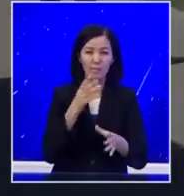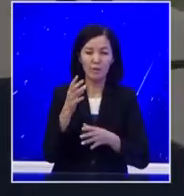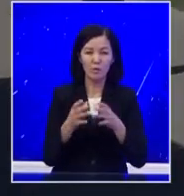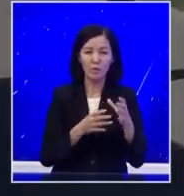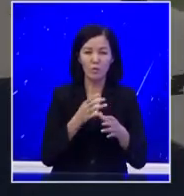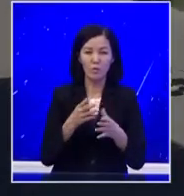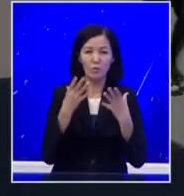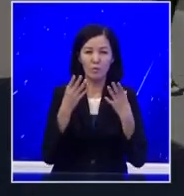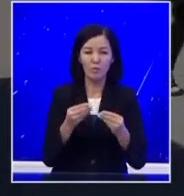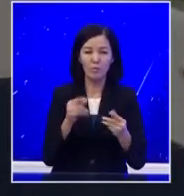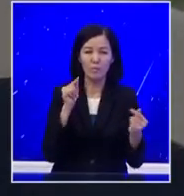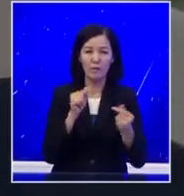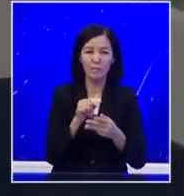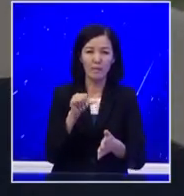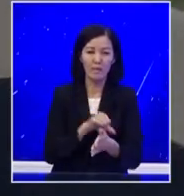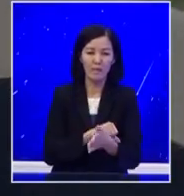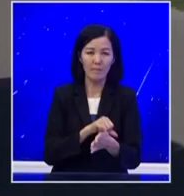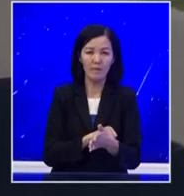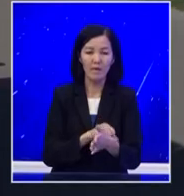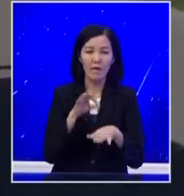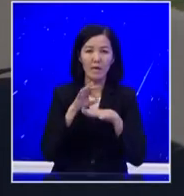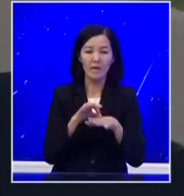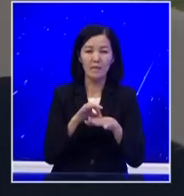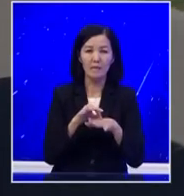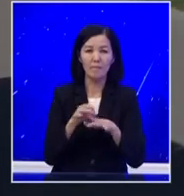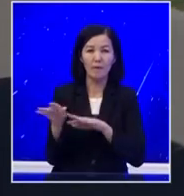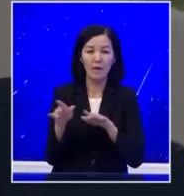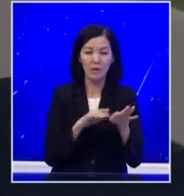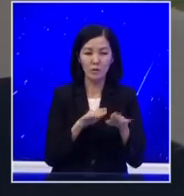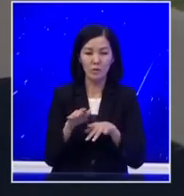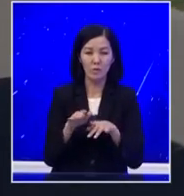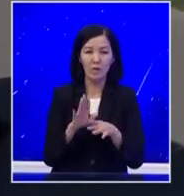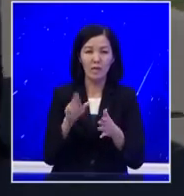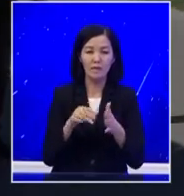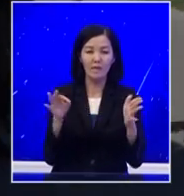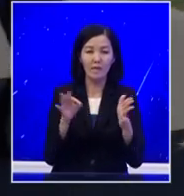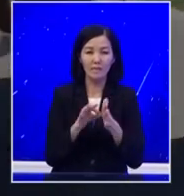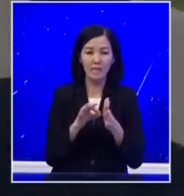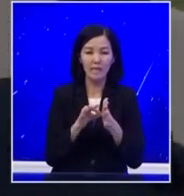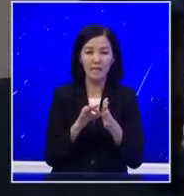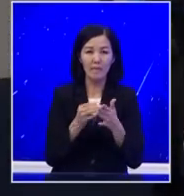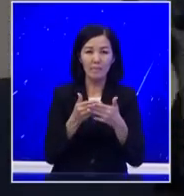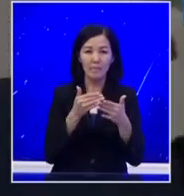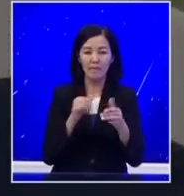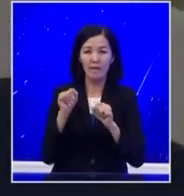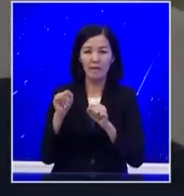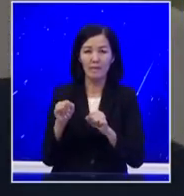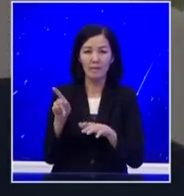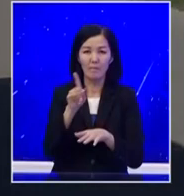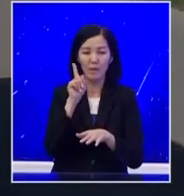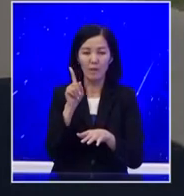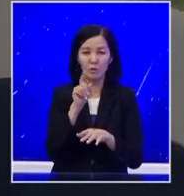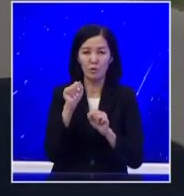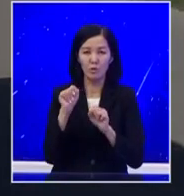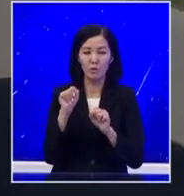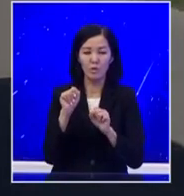дню борьбы с наркоманией хотим провести небольшую акцию основная цель это конечно же профилактика наркомании среди подростков и